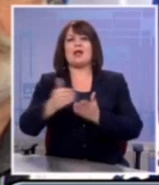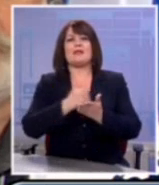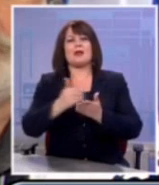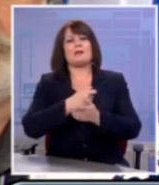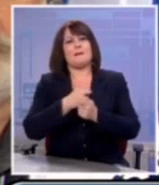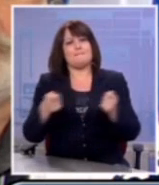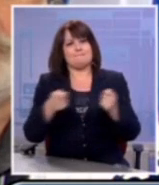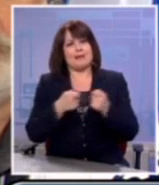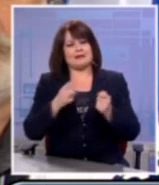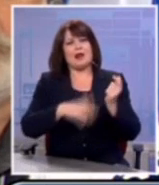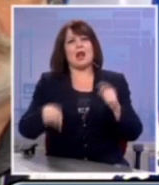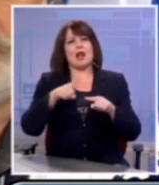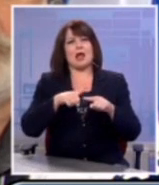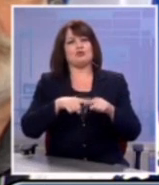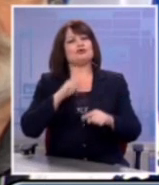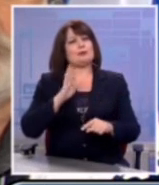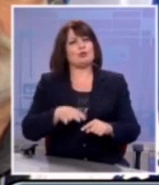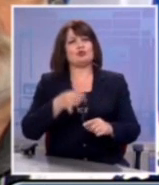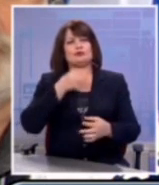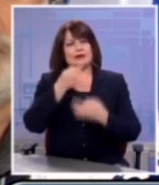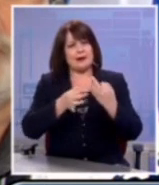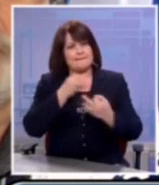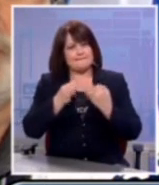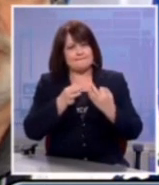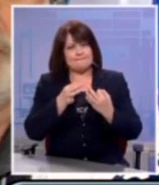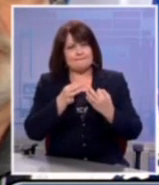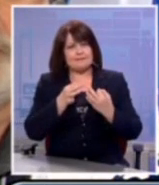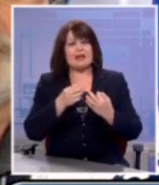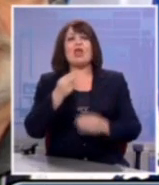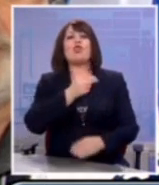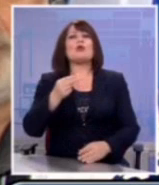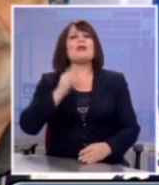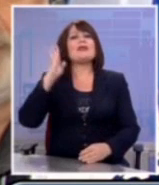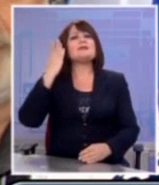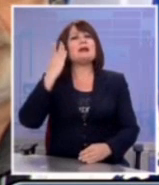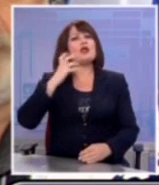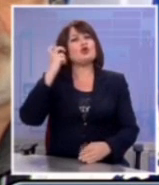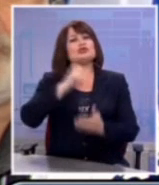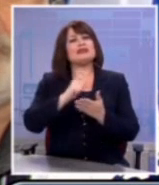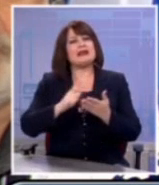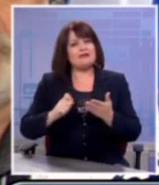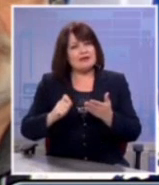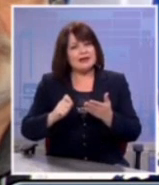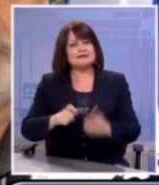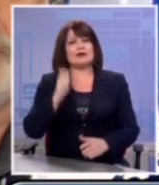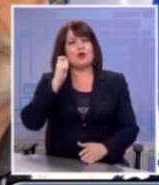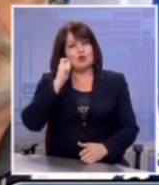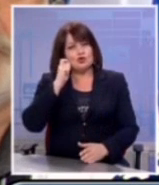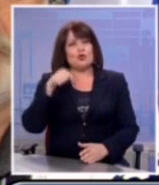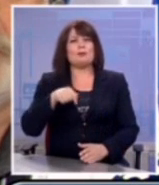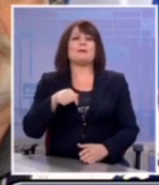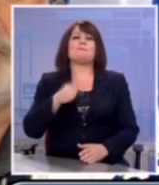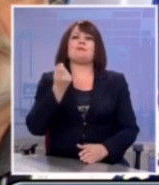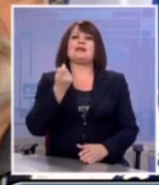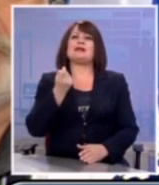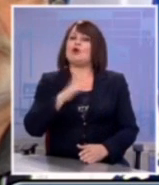μέτρα, ο ελληνικός λαός θα μπορούσε να επικαλεστεί τη ρίση του Θοκυδίδη και όνομα, διατομίες